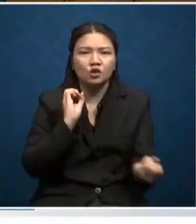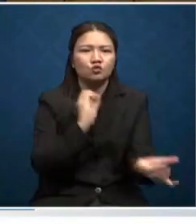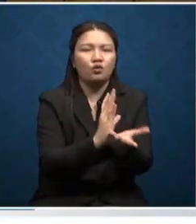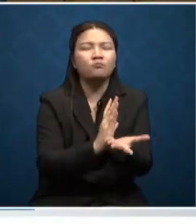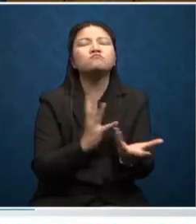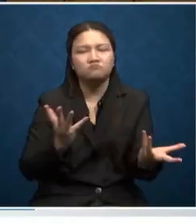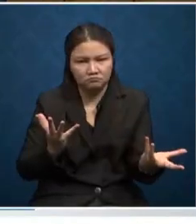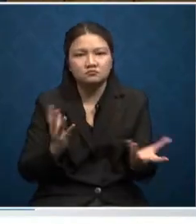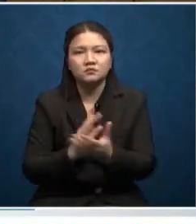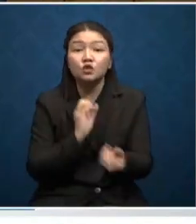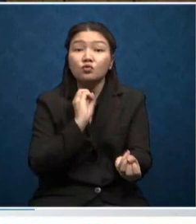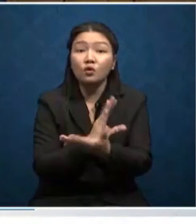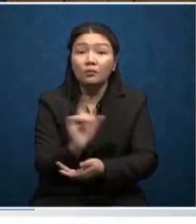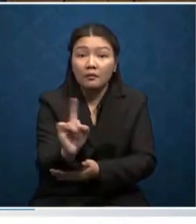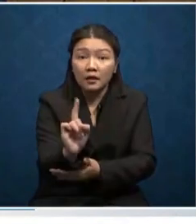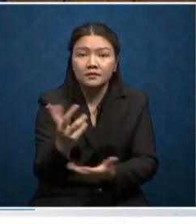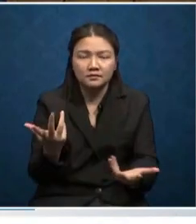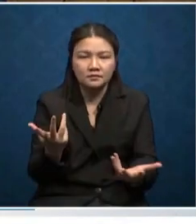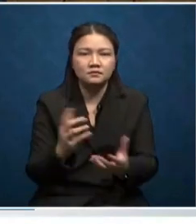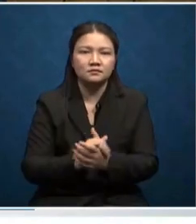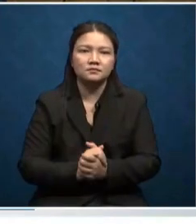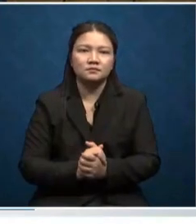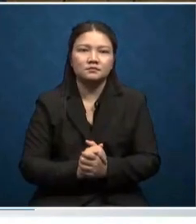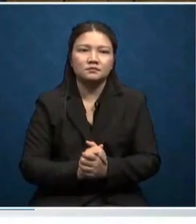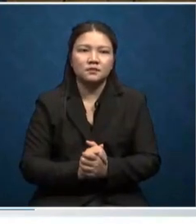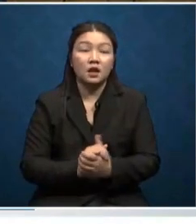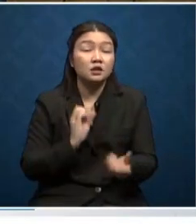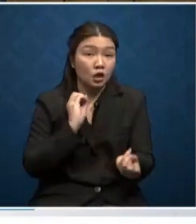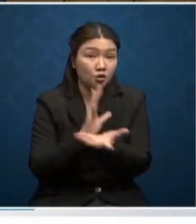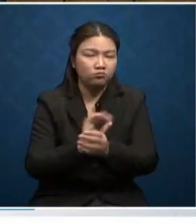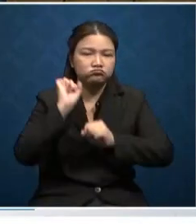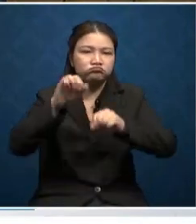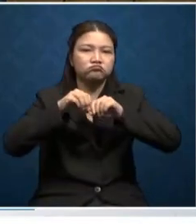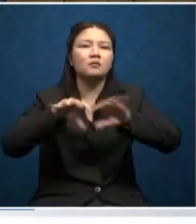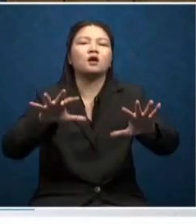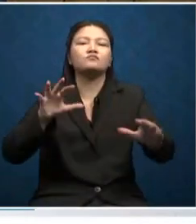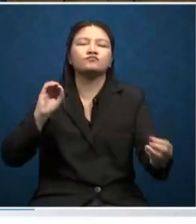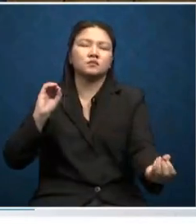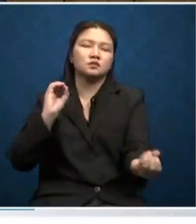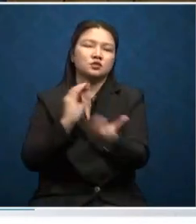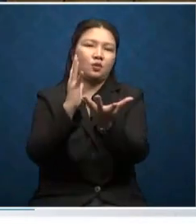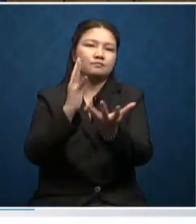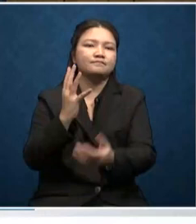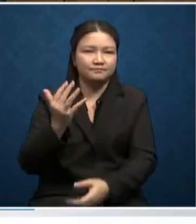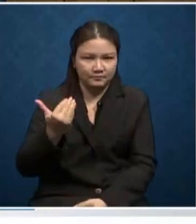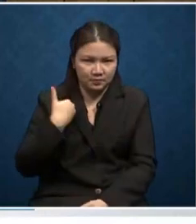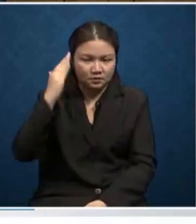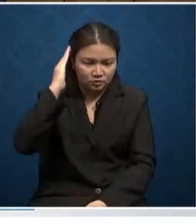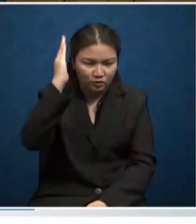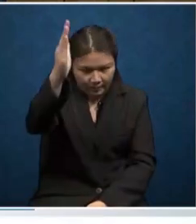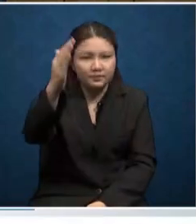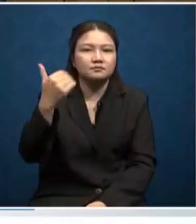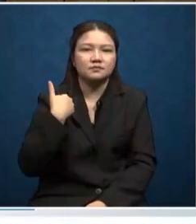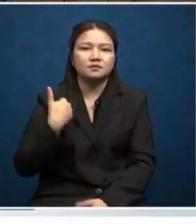กระทบต่อการประกาศใช้ร่างกฎหมายฉบับนี้ในอนาคต